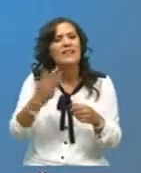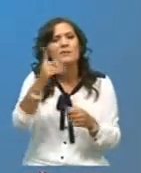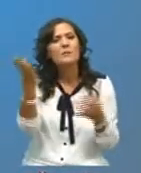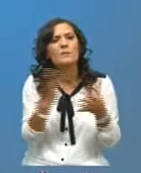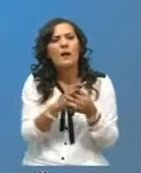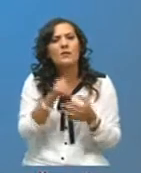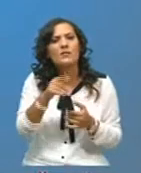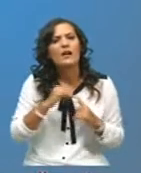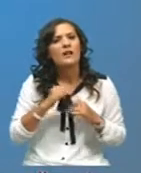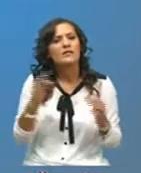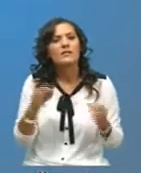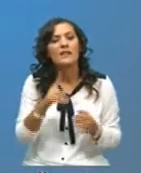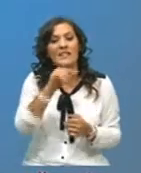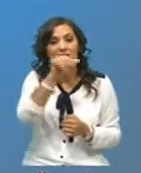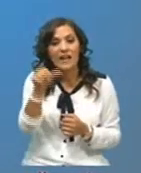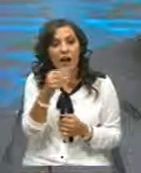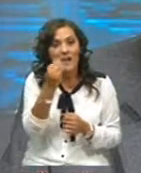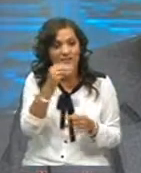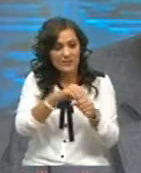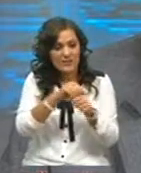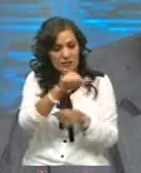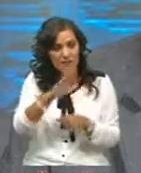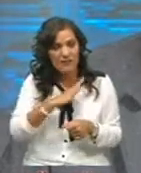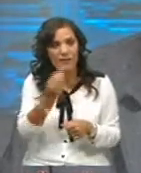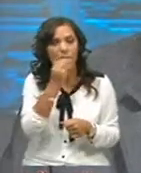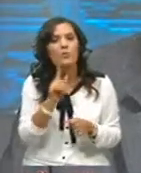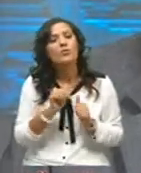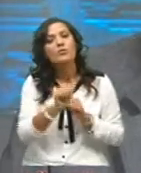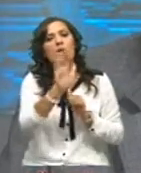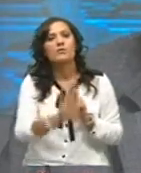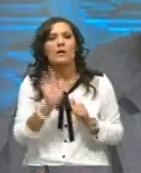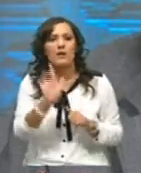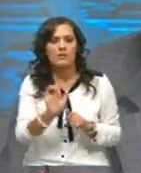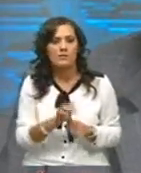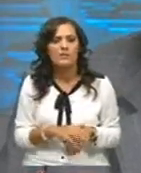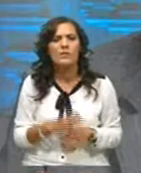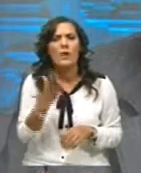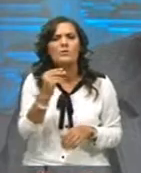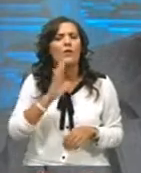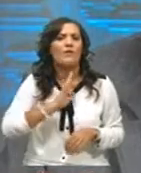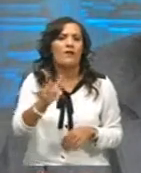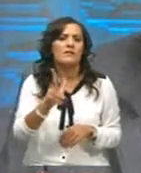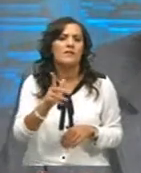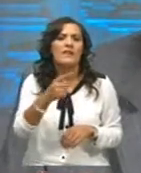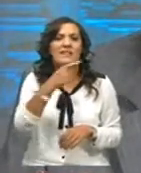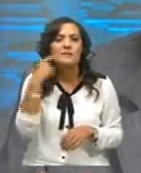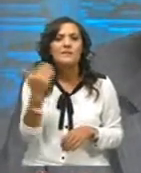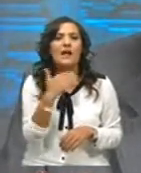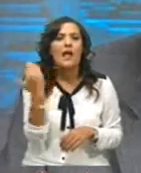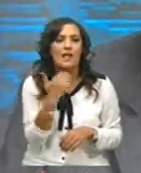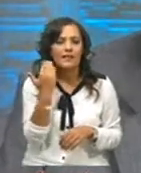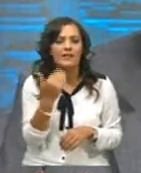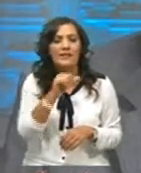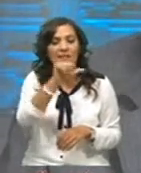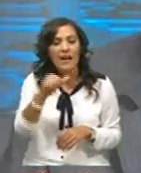bağlarız bu rahatsızlıkları yağlı gıdalardan uzak durmamız lazım Onun dışında çok fazla kırmızı et